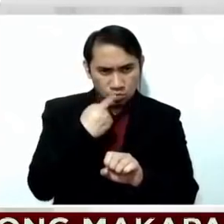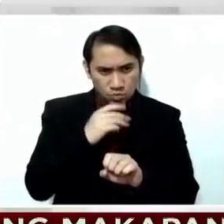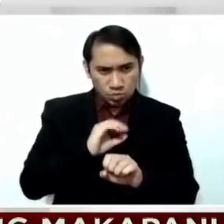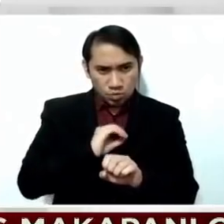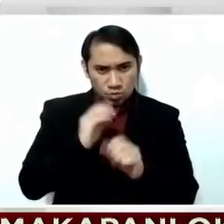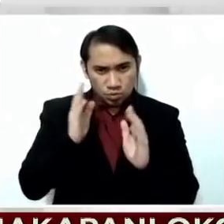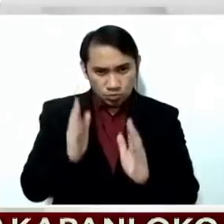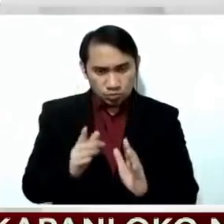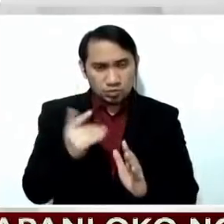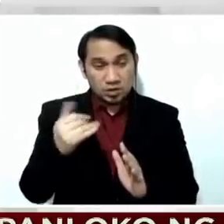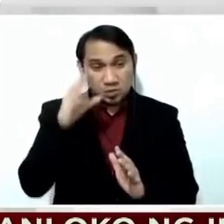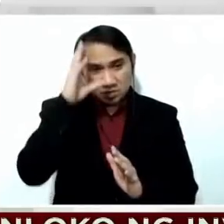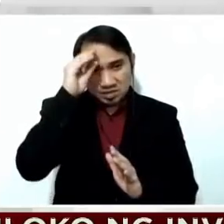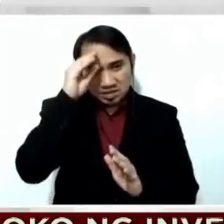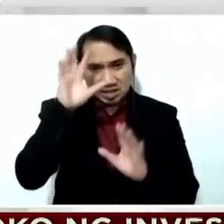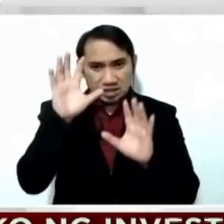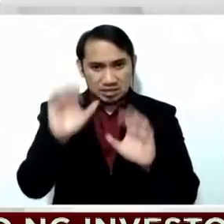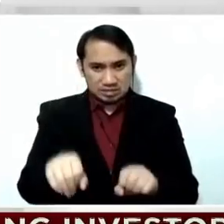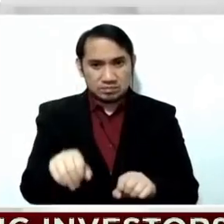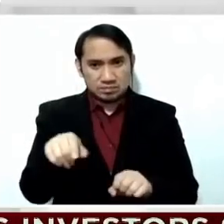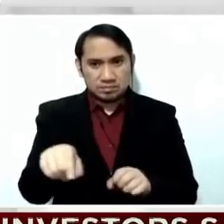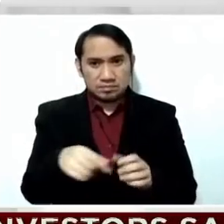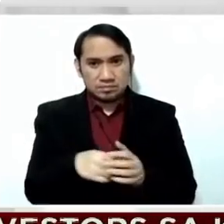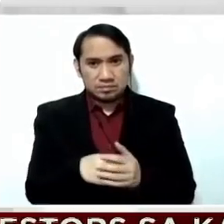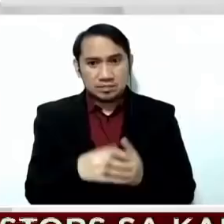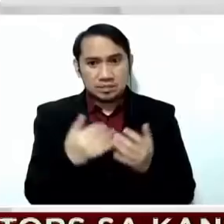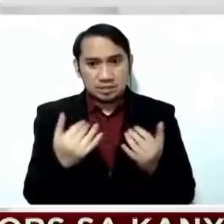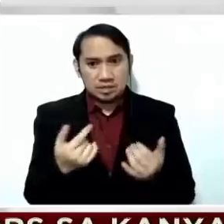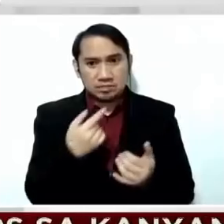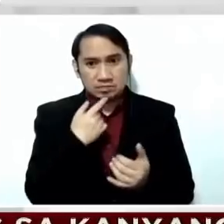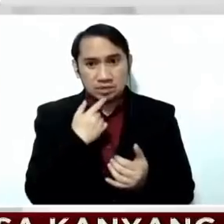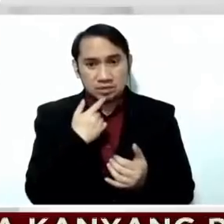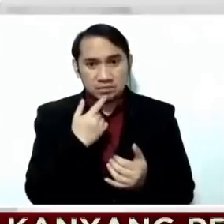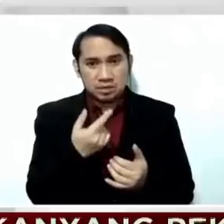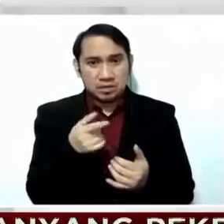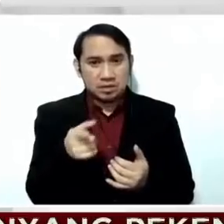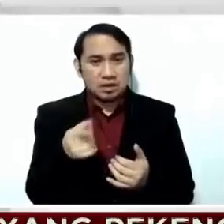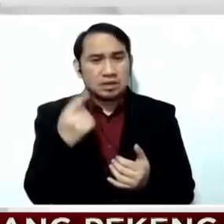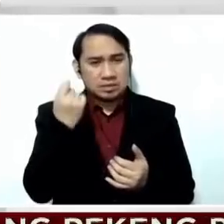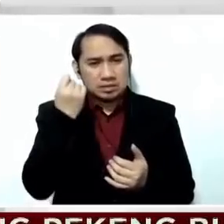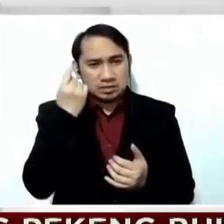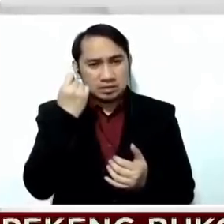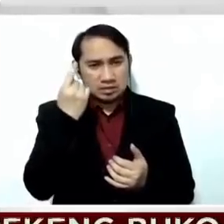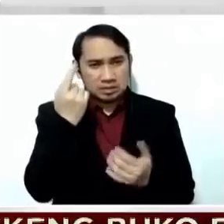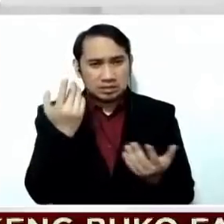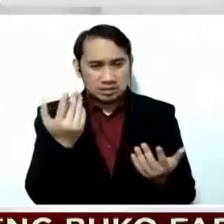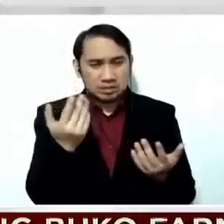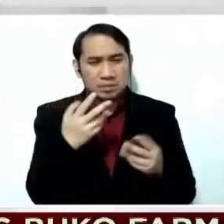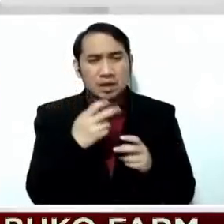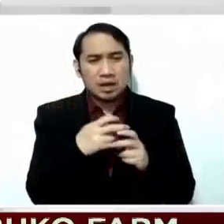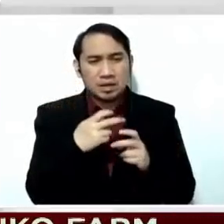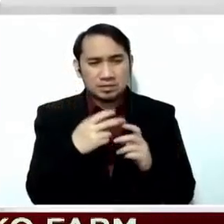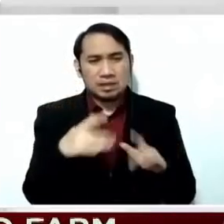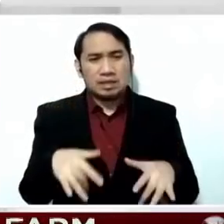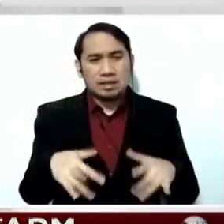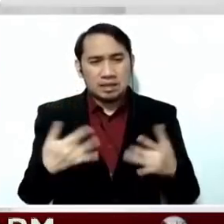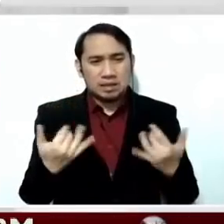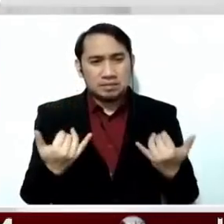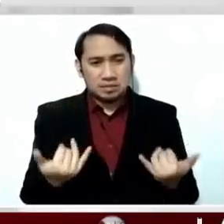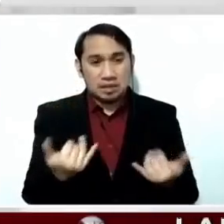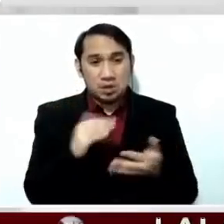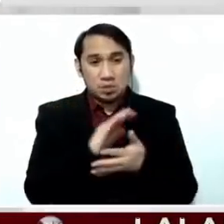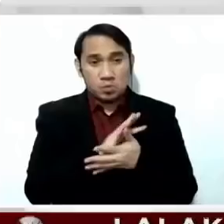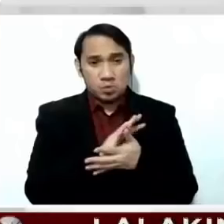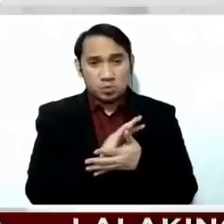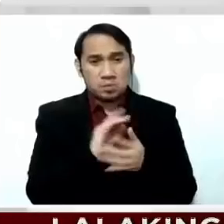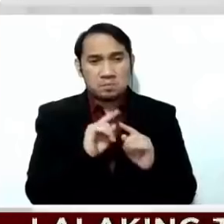ang sospek at kinasuhan ng carnapping. Ayon sa biktima, bagamat naiintindihan niyang gipit ang maraming dahil sa pandemya, hindi naman dahilan